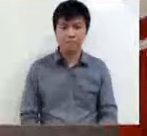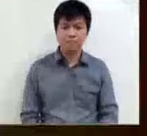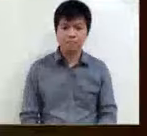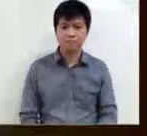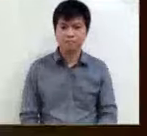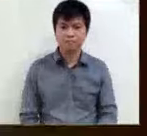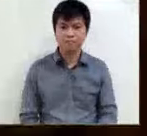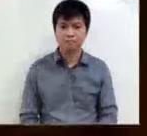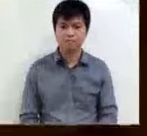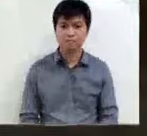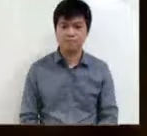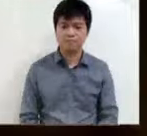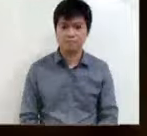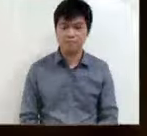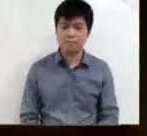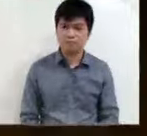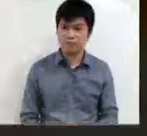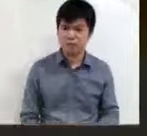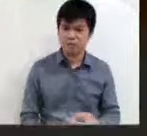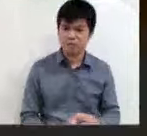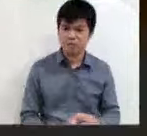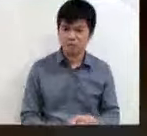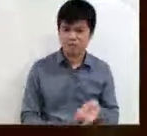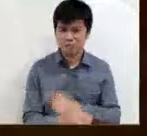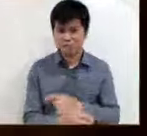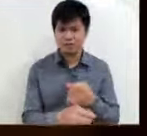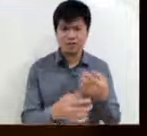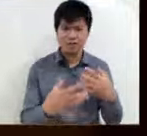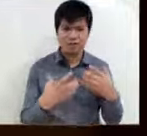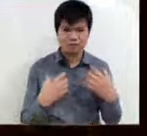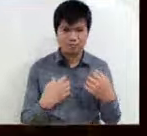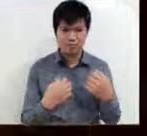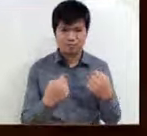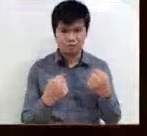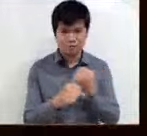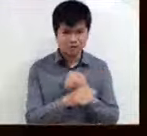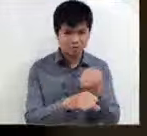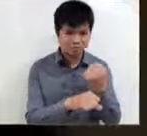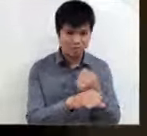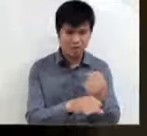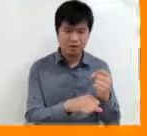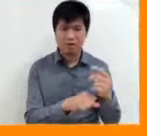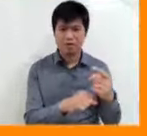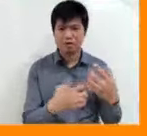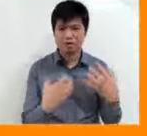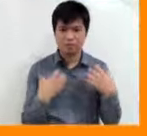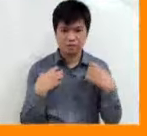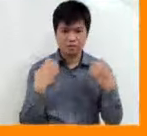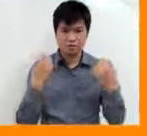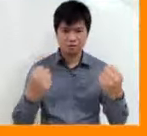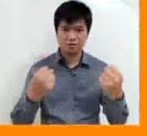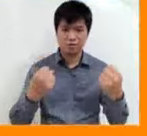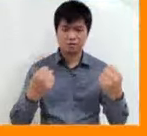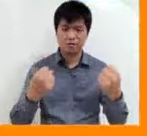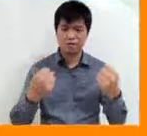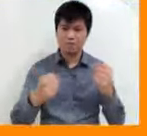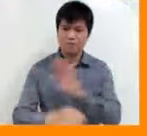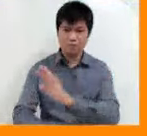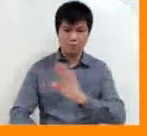Mas pinatikas, mas pinatibay, at mas pinalakas na